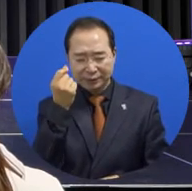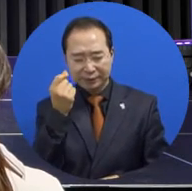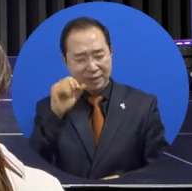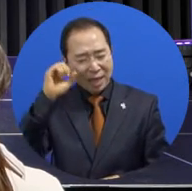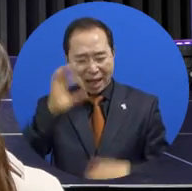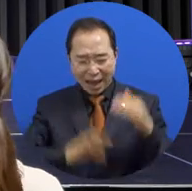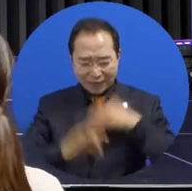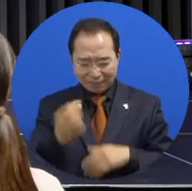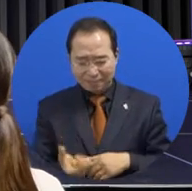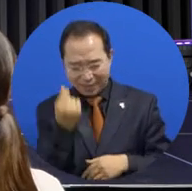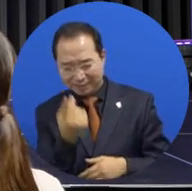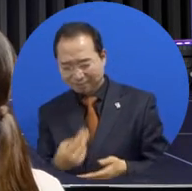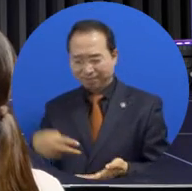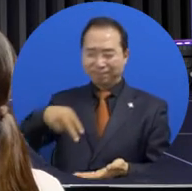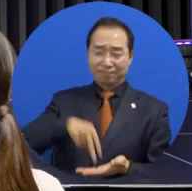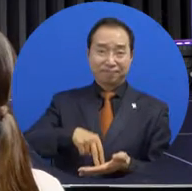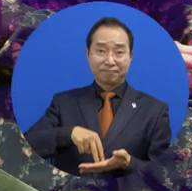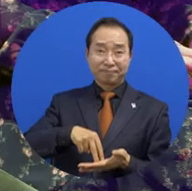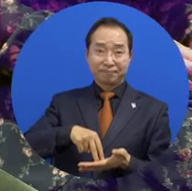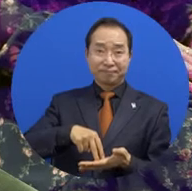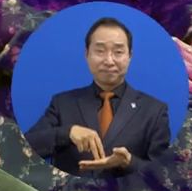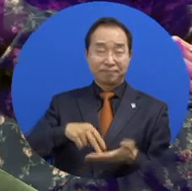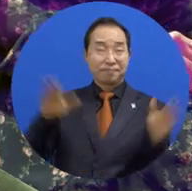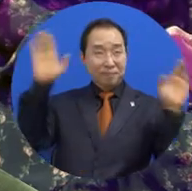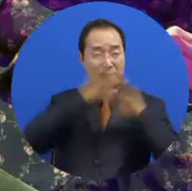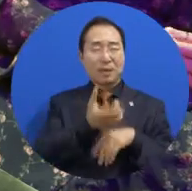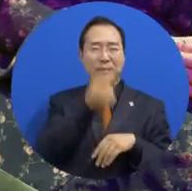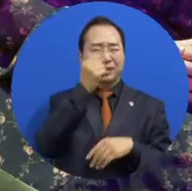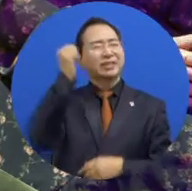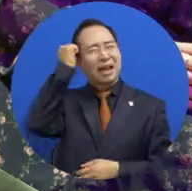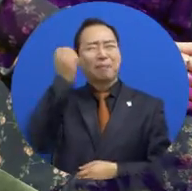일찍 일어나고 일찍 주무십니다.